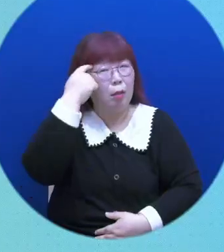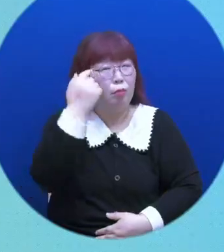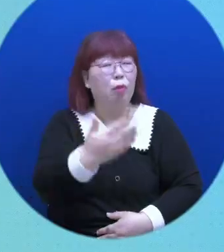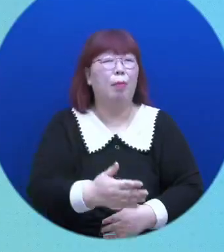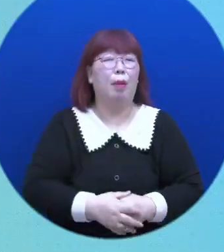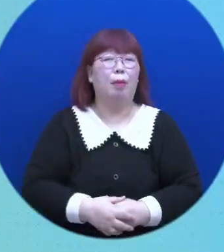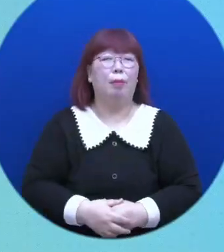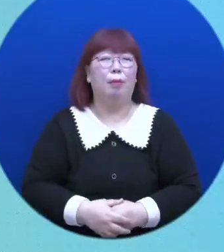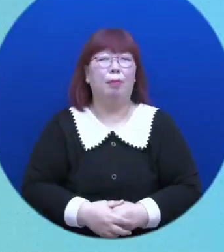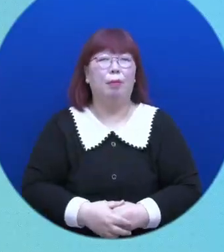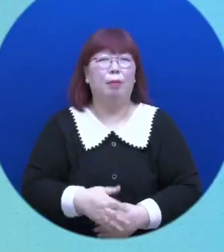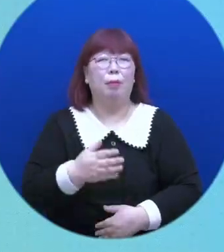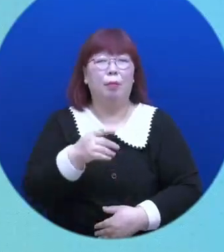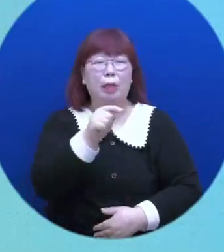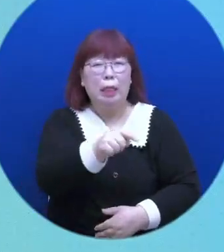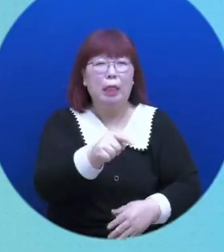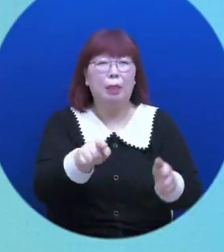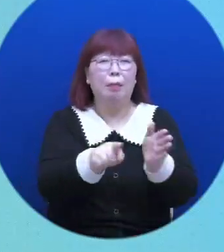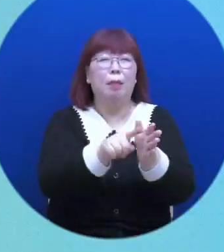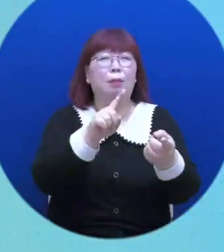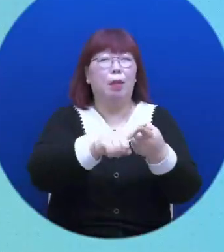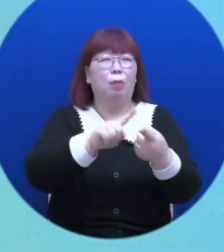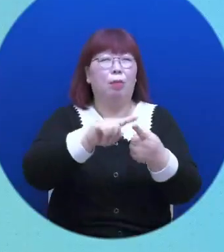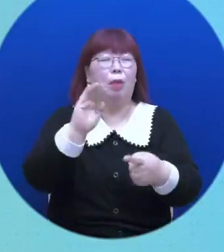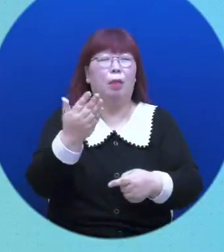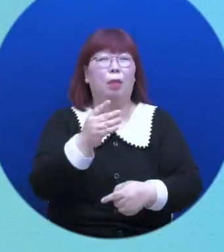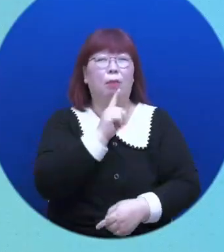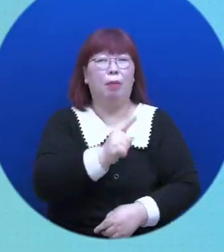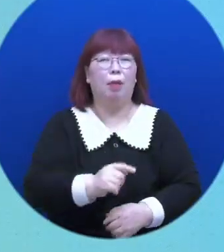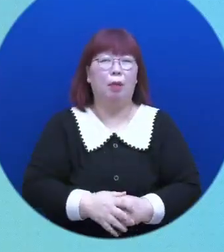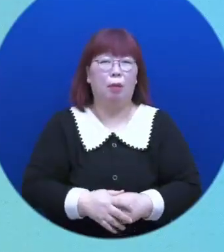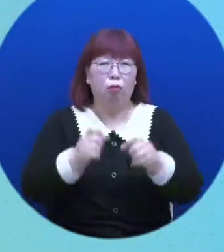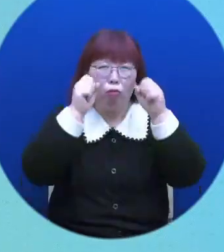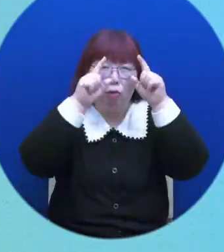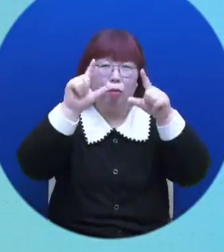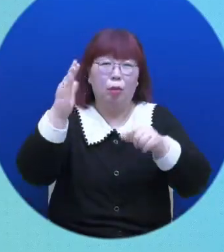그럴 때에 내 믿음대로 될지어다 하고 눈뜨게 해줘요.